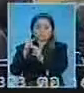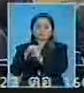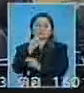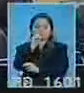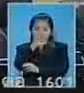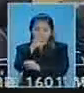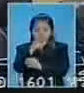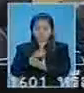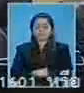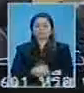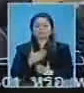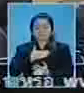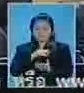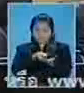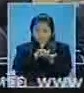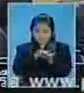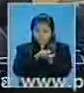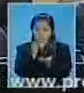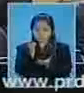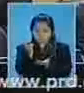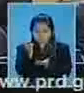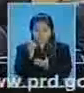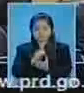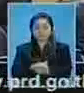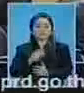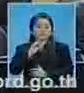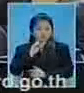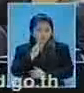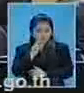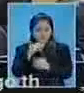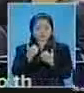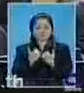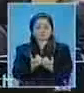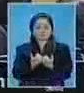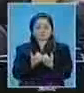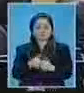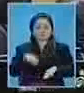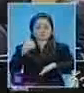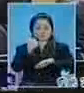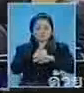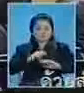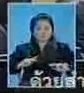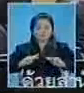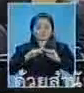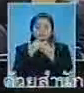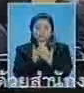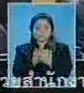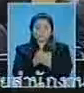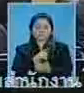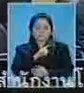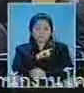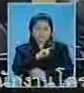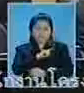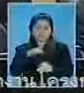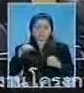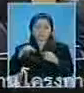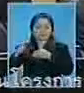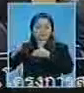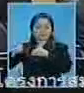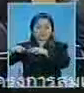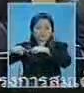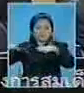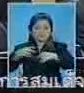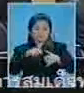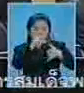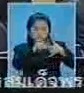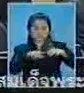งนะครับพอดีครั้งนี้ก็เป็นครั้งที่3นะครับในฐานะรัฐมนตรีว่าการกระทรวงการคลังที่ทางฝ่ายค้านได้ยื่น